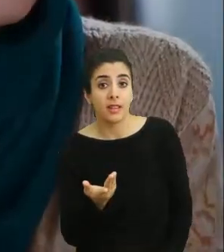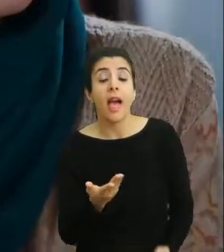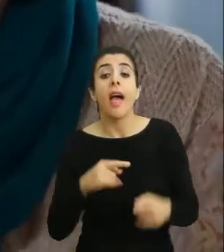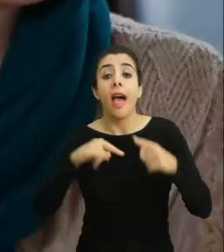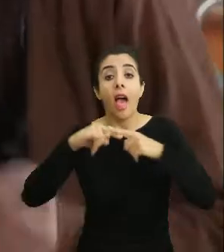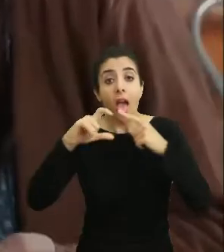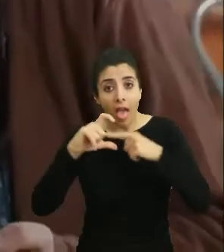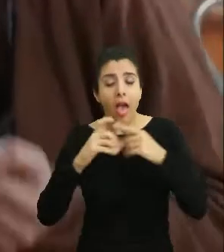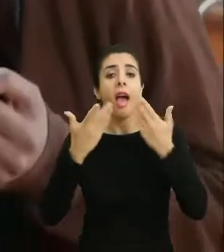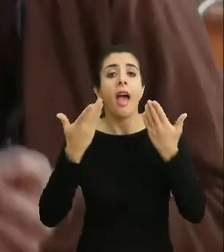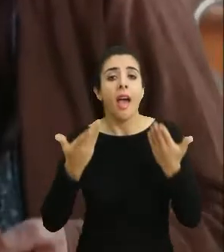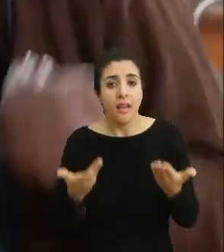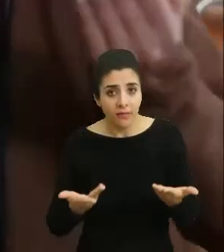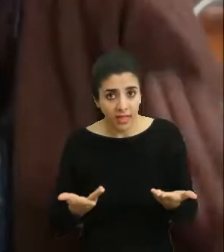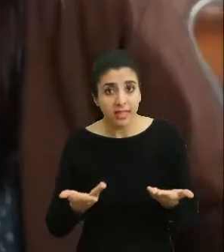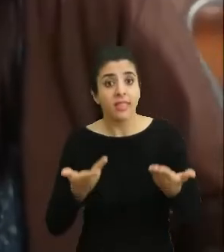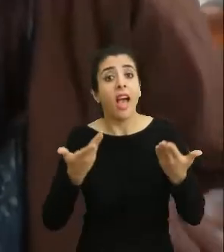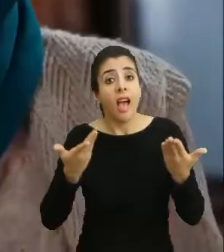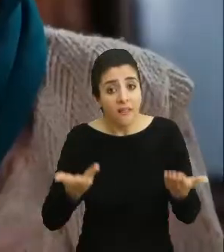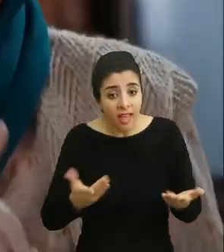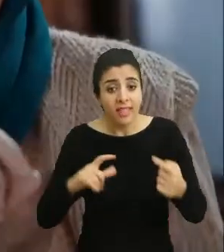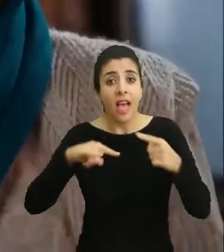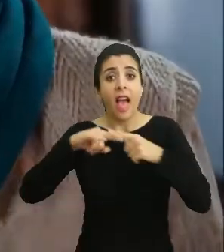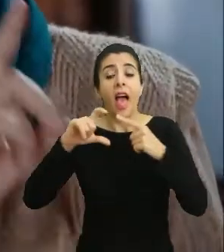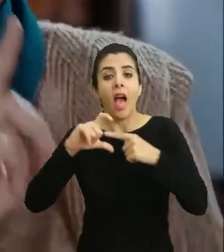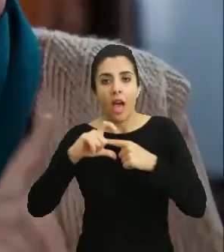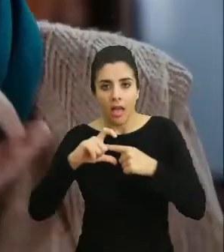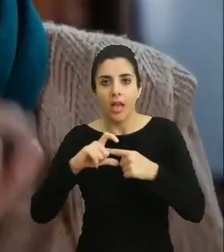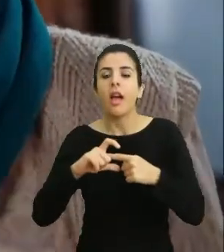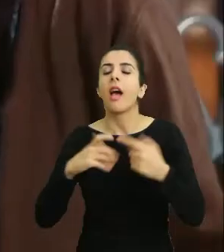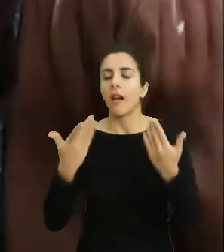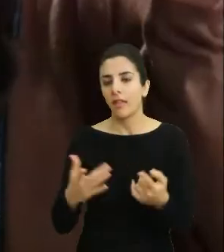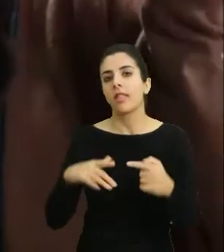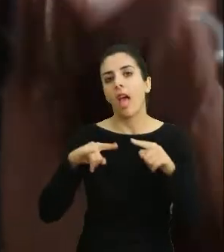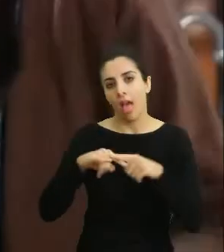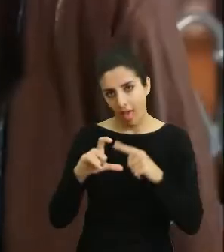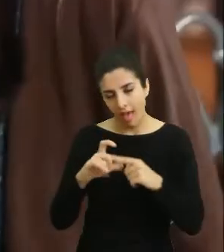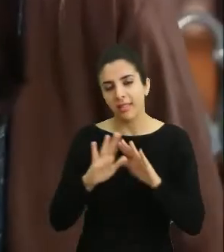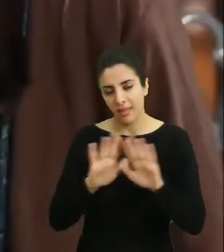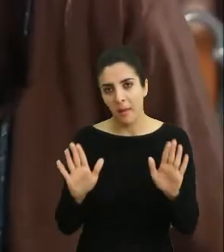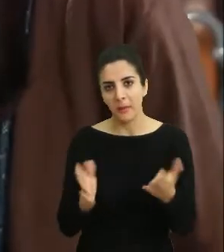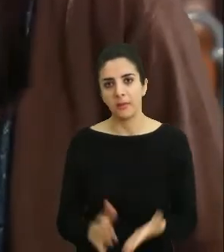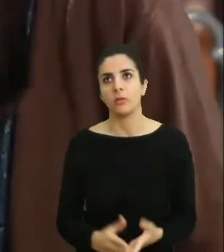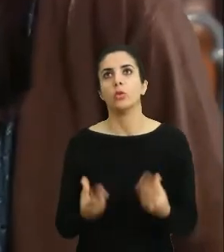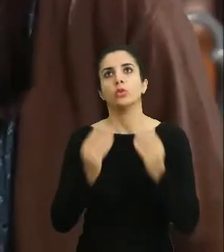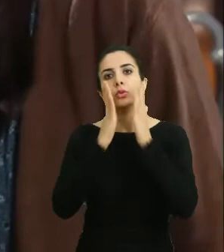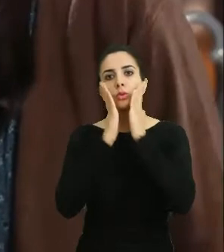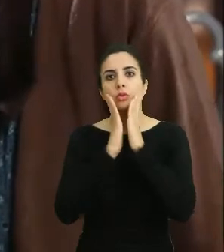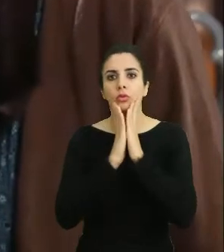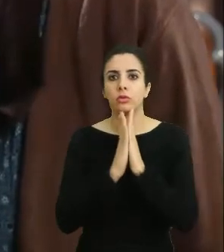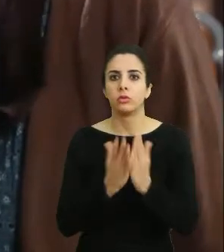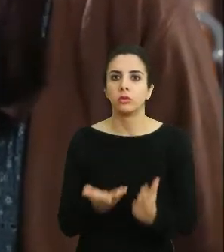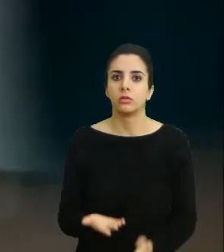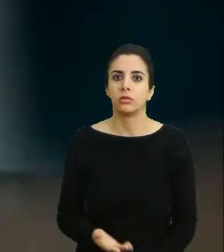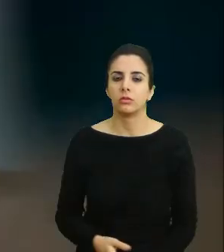He evet, evet, he. Evet, he. Çok şükür. Danası anasından